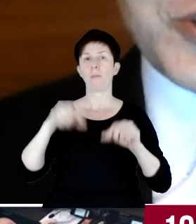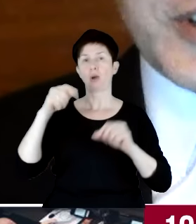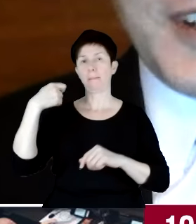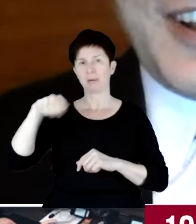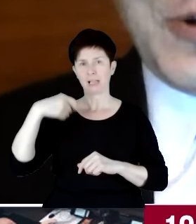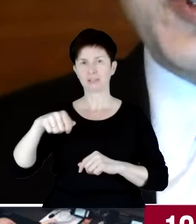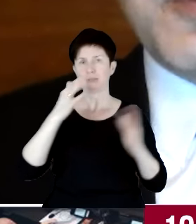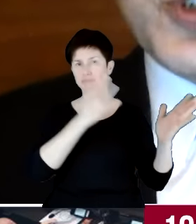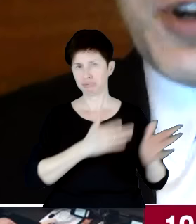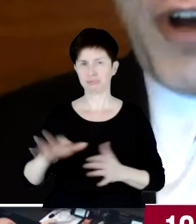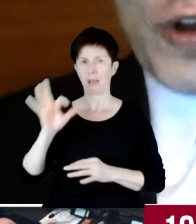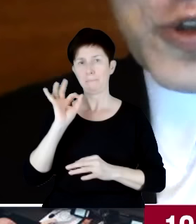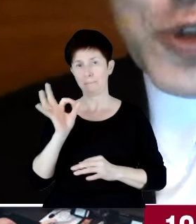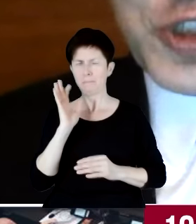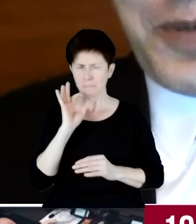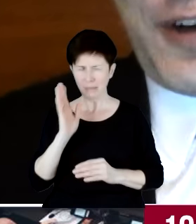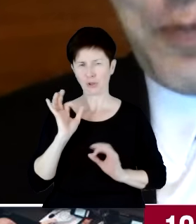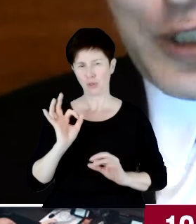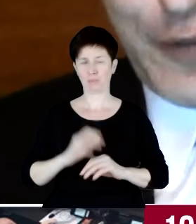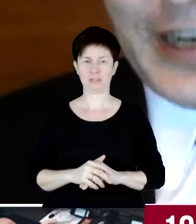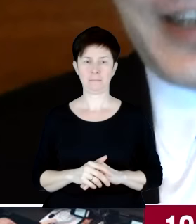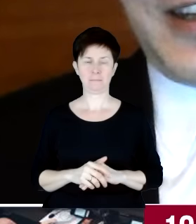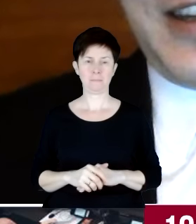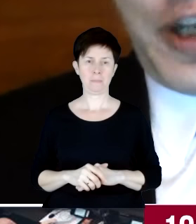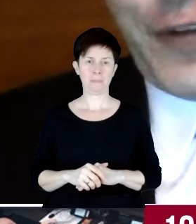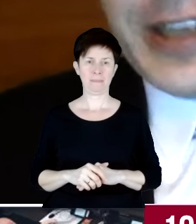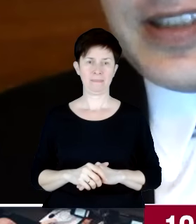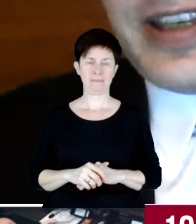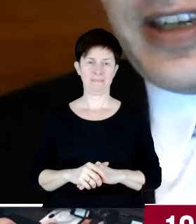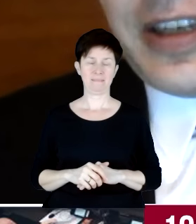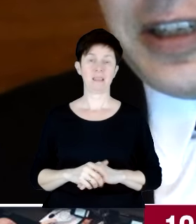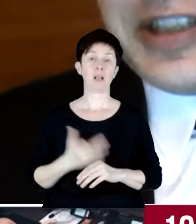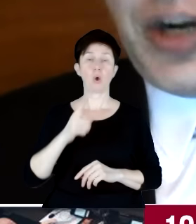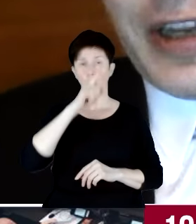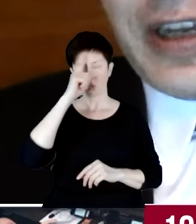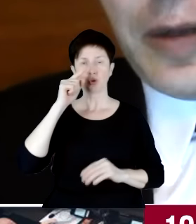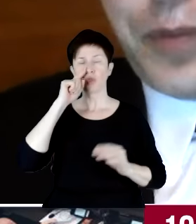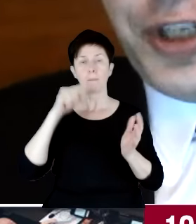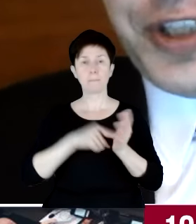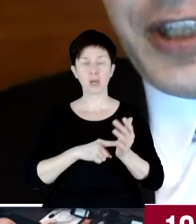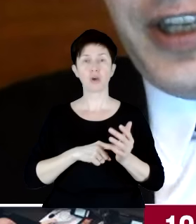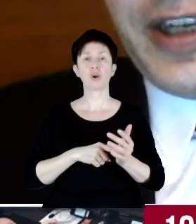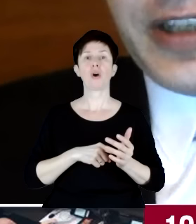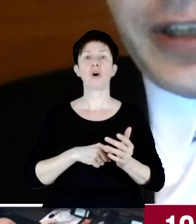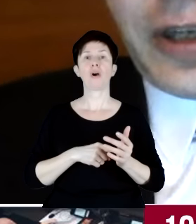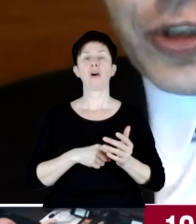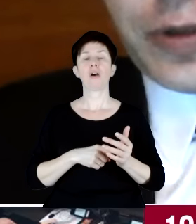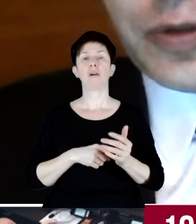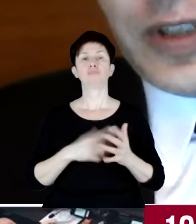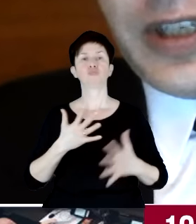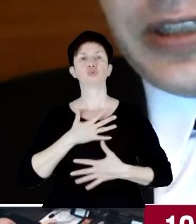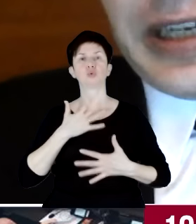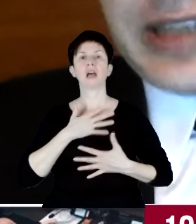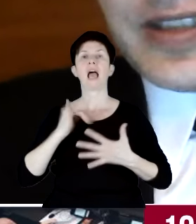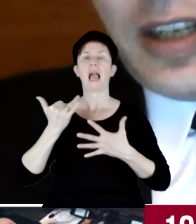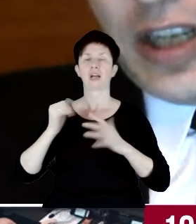o to chodzi, że ludzie muszą odczuć dopiero w portfelach kwestie działania polityki danego